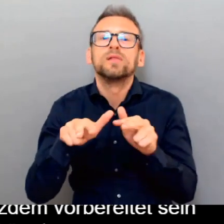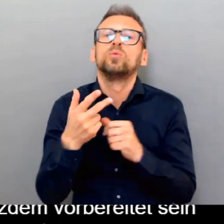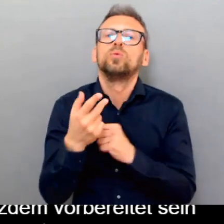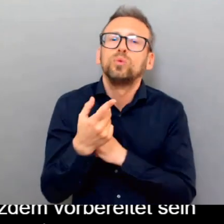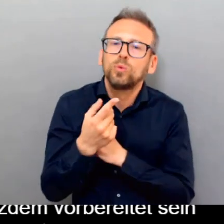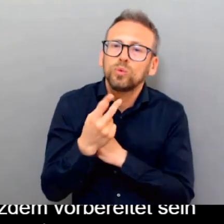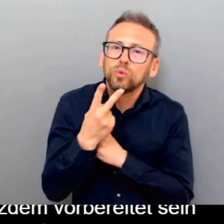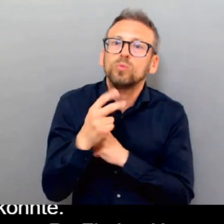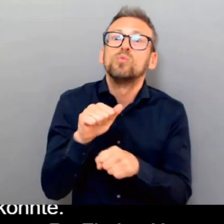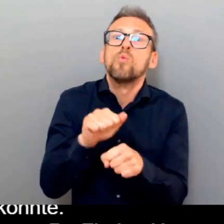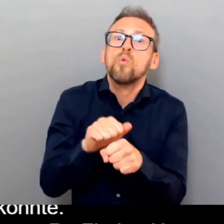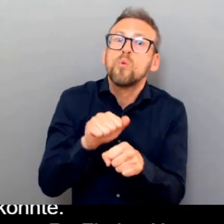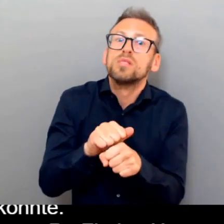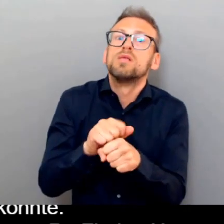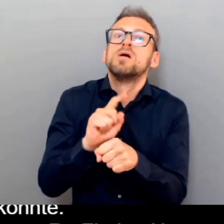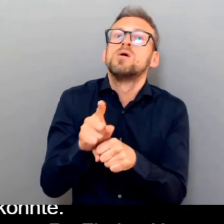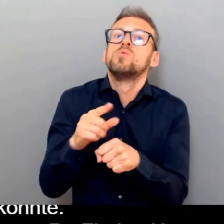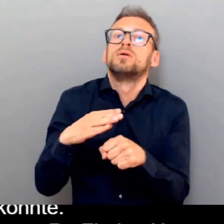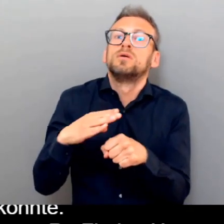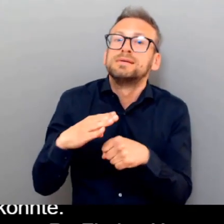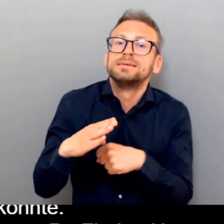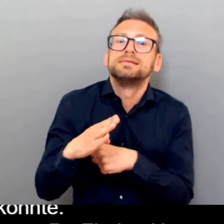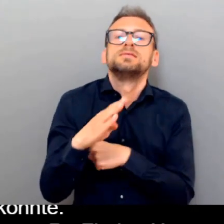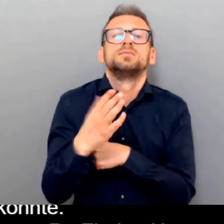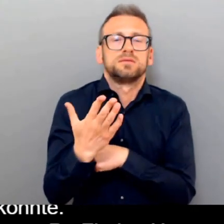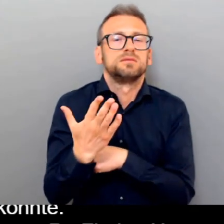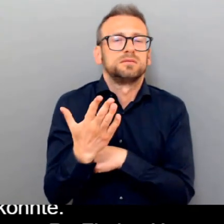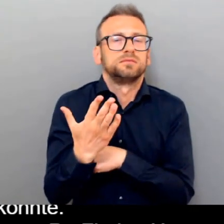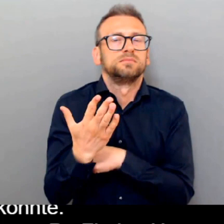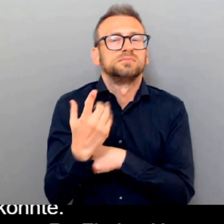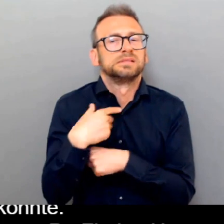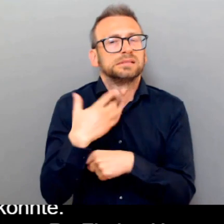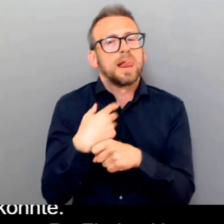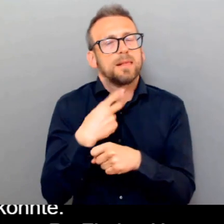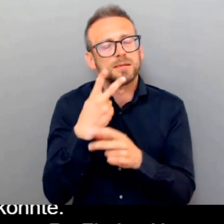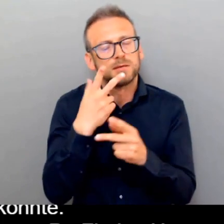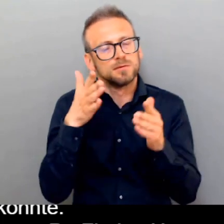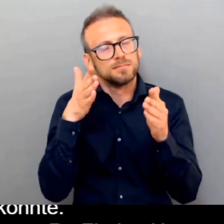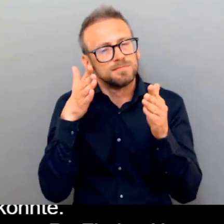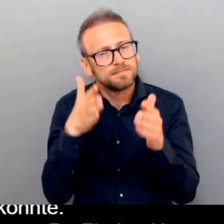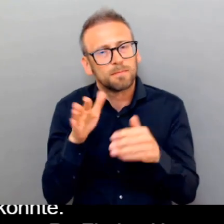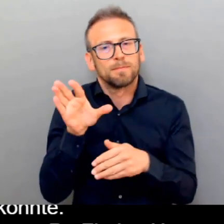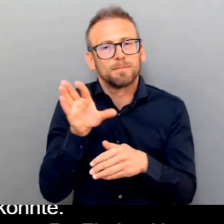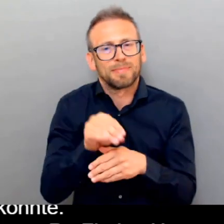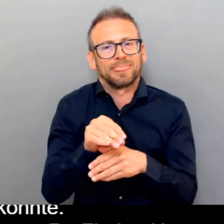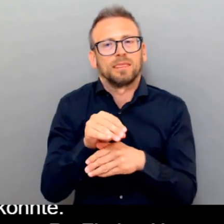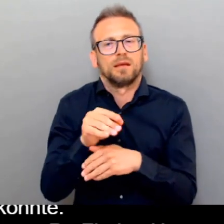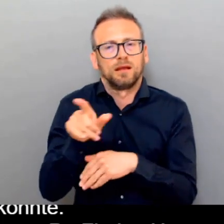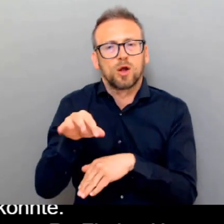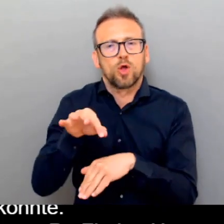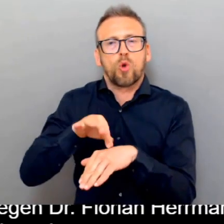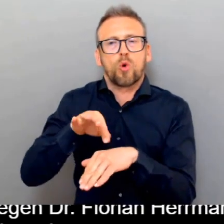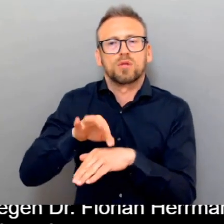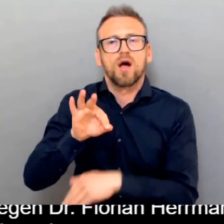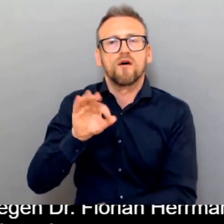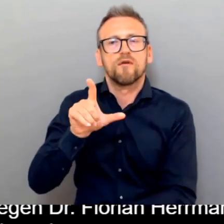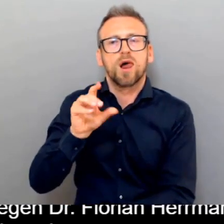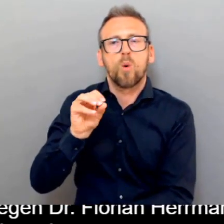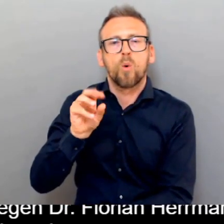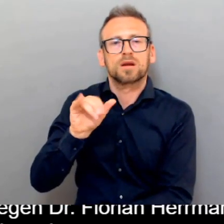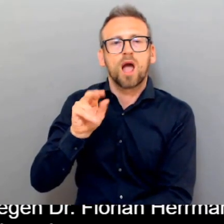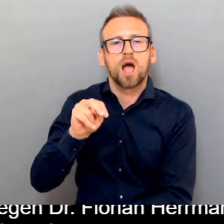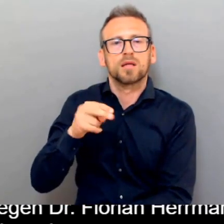wie es im Gastronomiebereich weitergehen kann, auch mit der DEHOGA zusammen dieses Konzept entworfen, wie wir hier eben auch